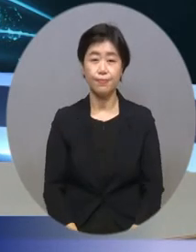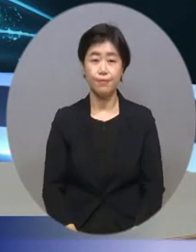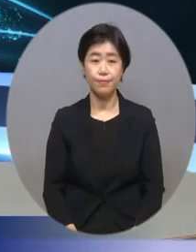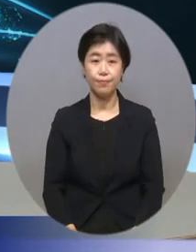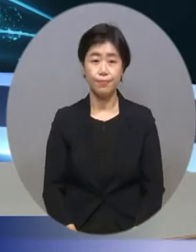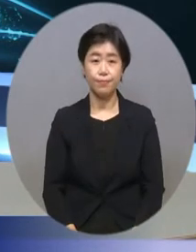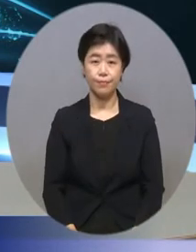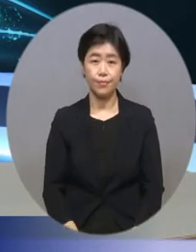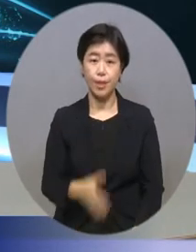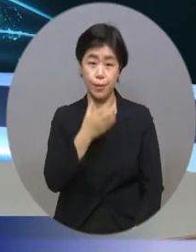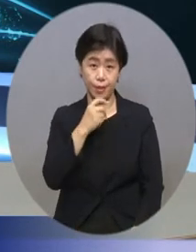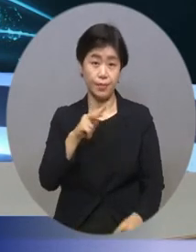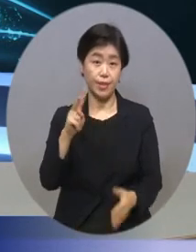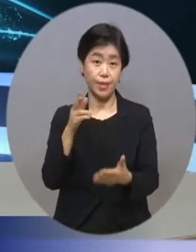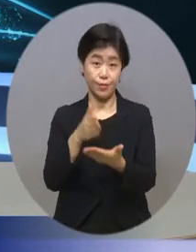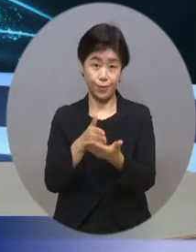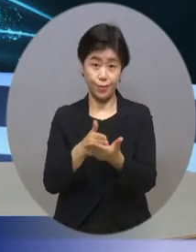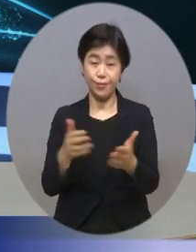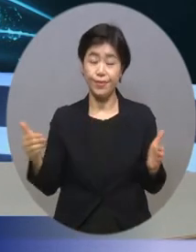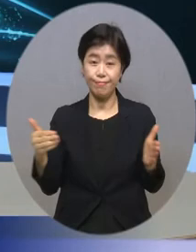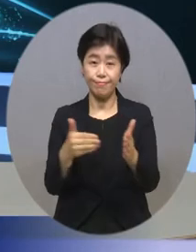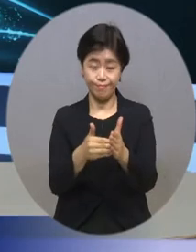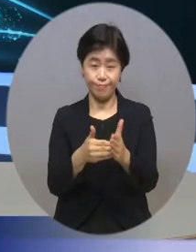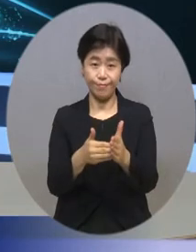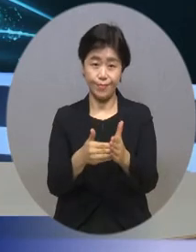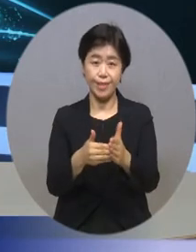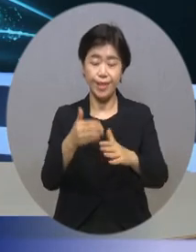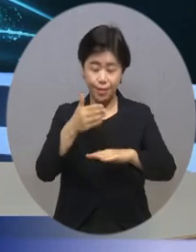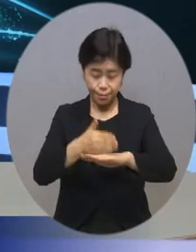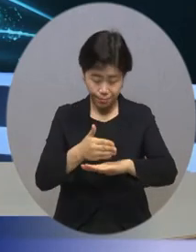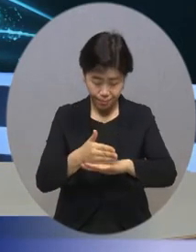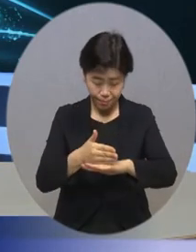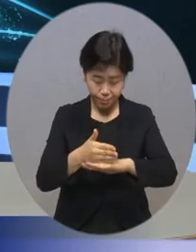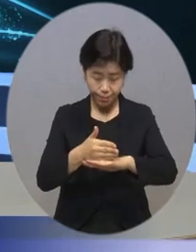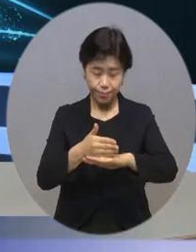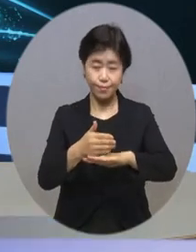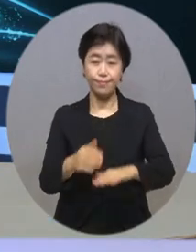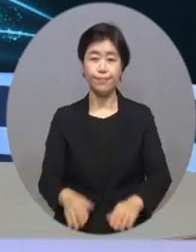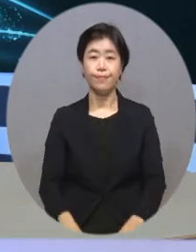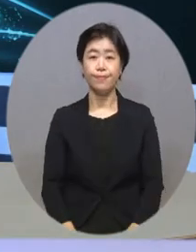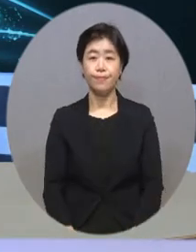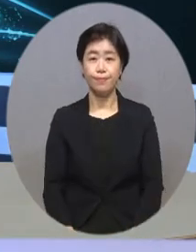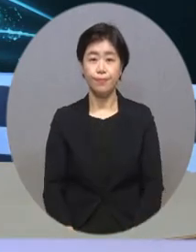이상 복지TV 뉴스를 마칩니다. 시청해주신 여러분 고맙습니다.